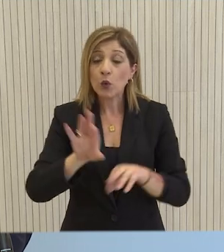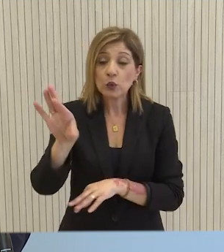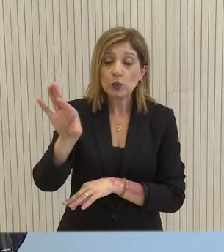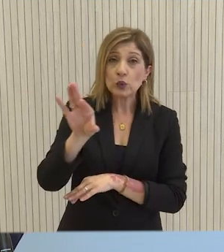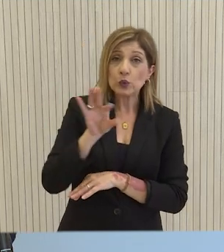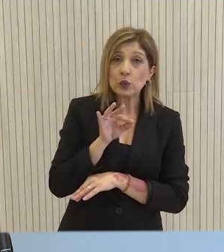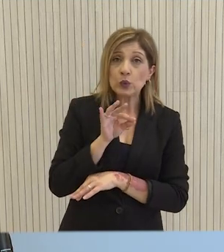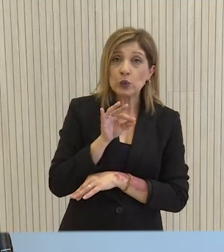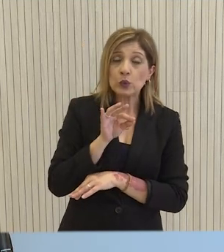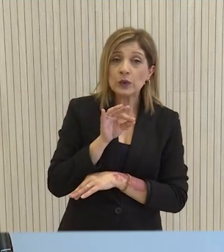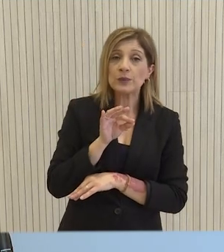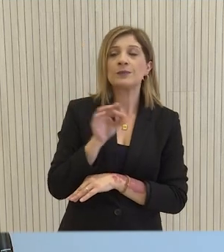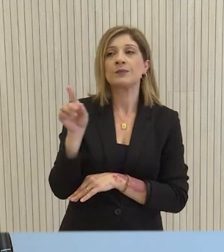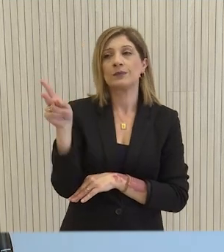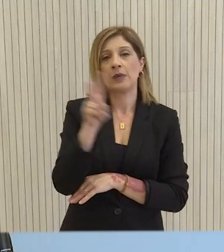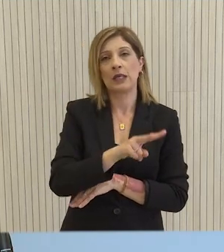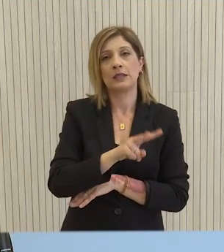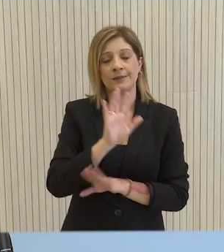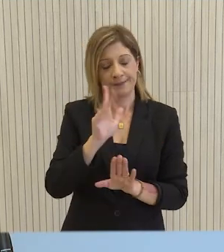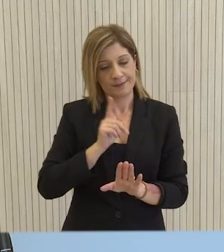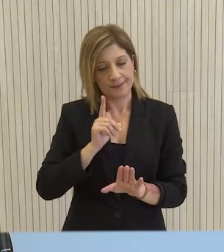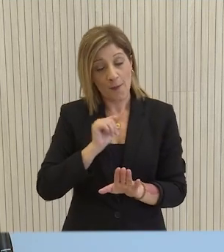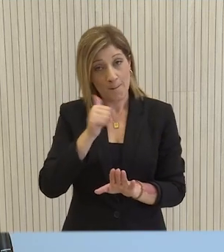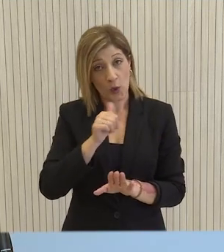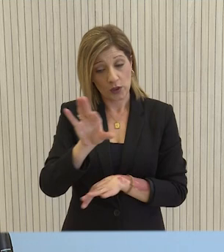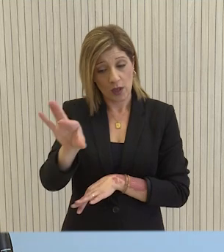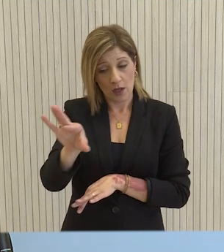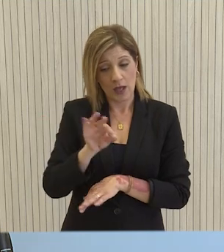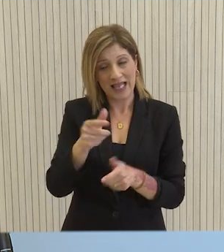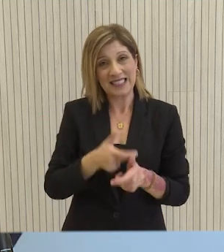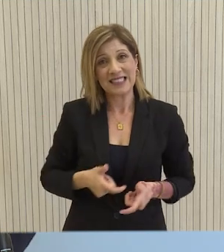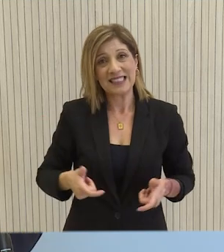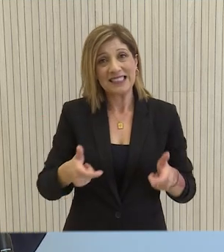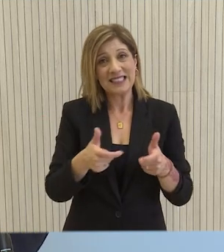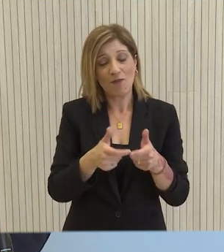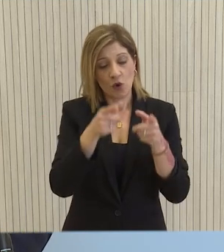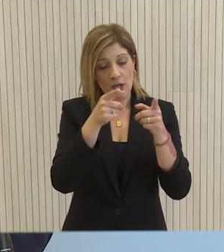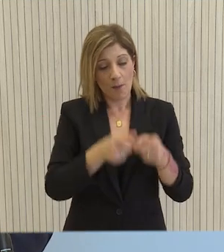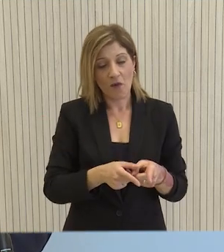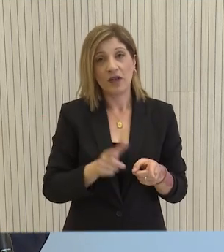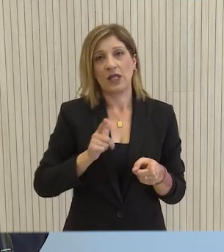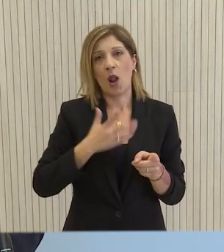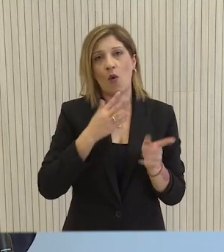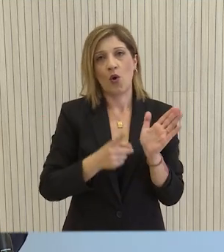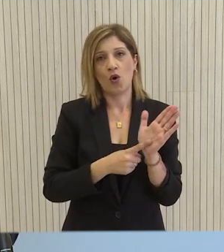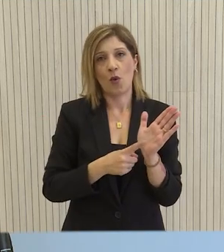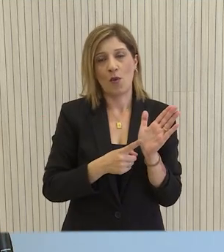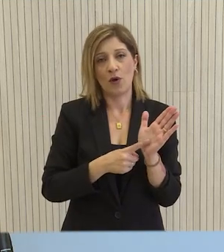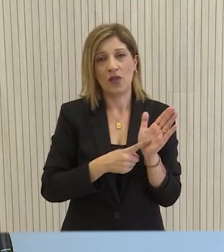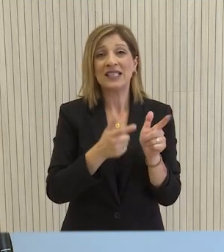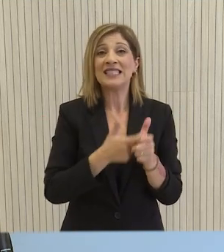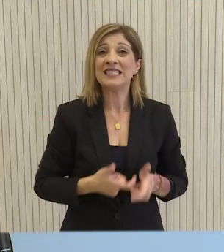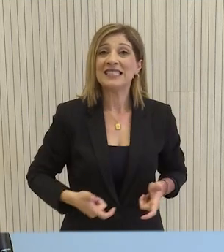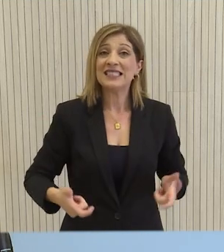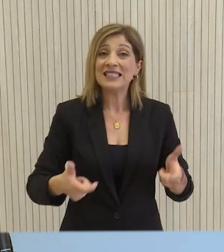εσύ. Ναι, όπως γνωρίζετε, θα πρέπει πρώτα να διοριστεί το Συμβούλιο, σύμφωνα και με τη νέα νομοθεσία, το οποίο Συμβούλιο